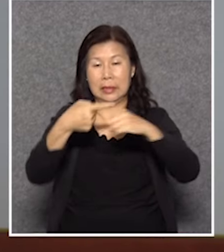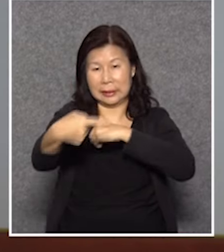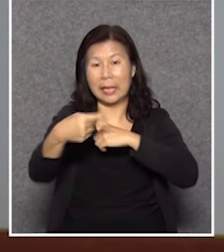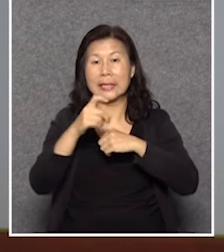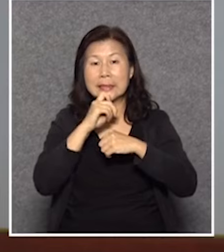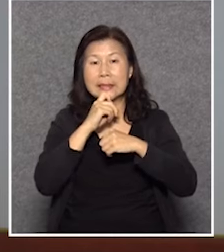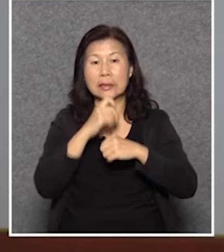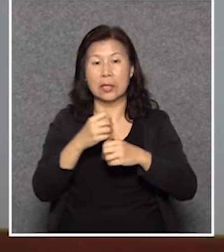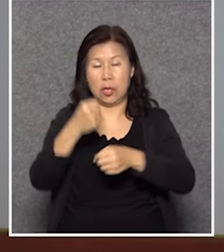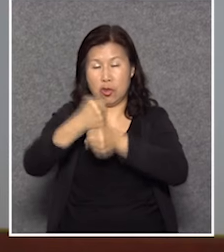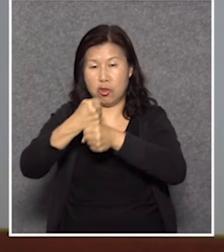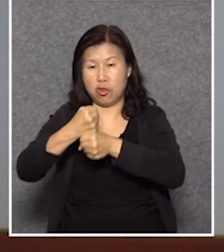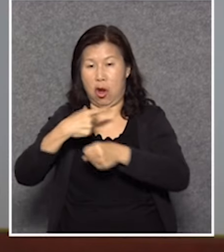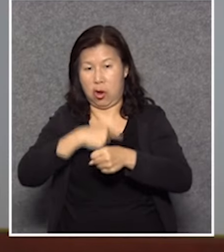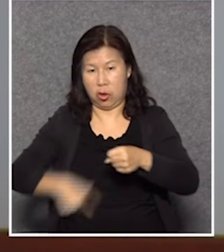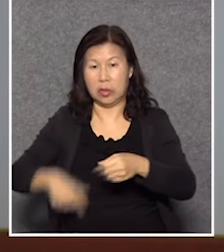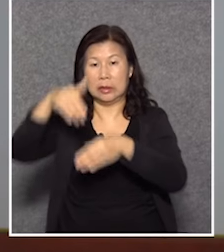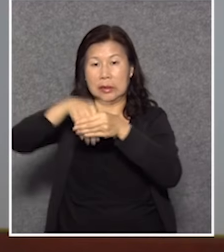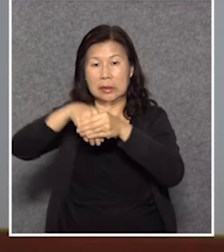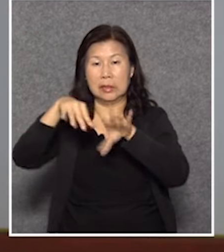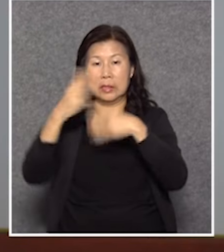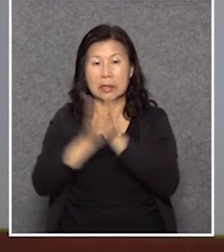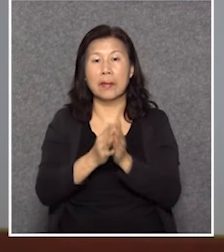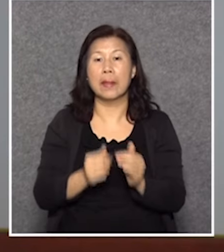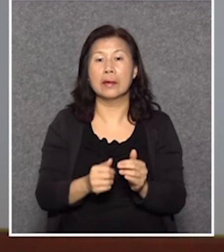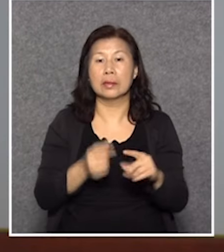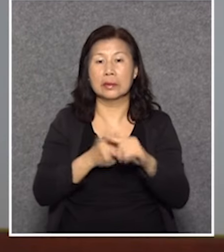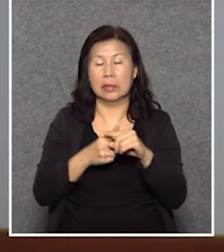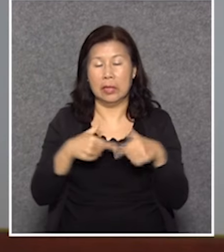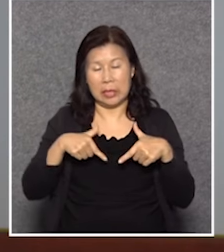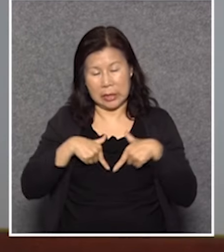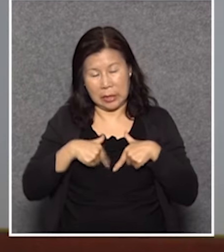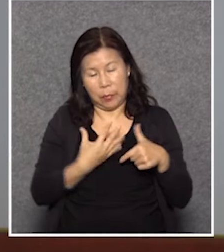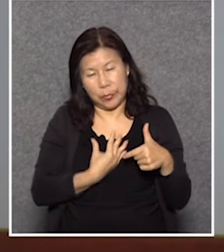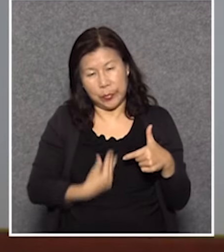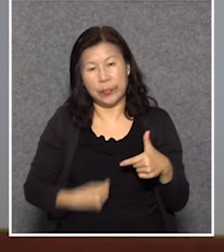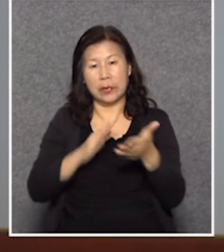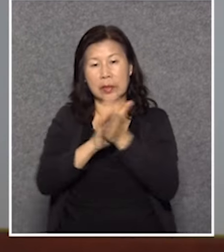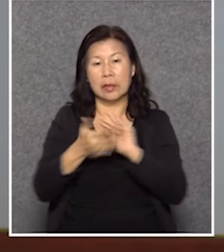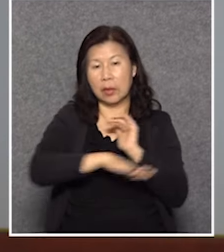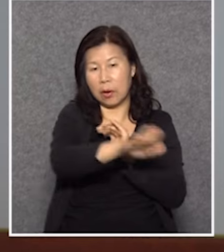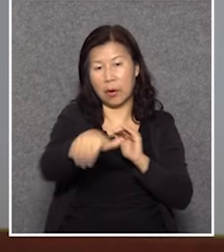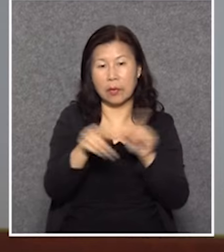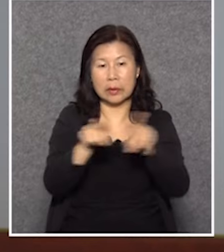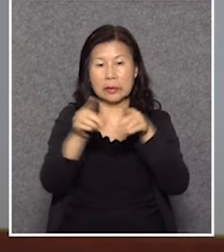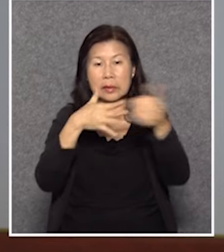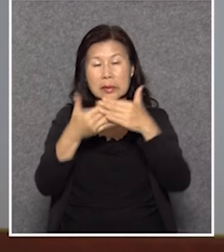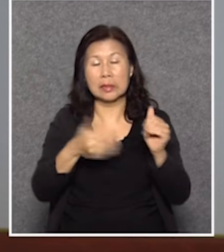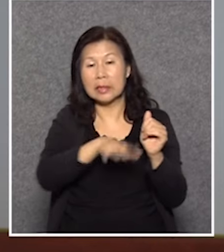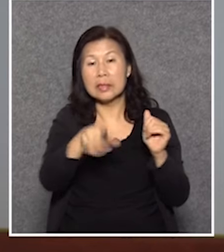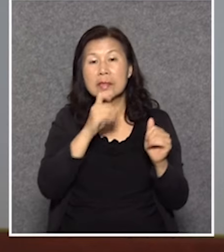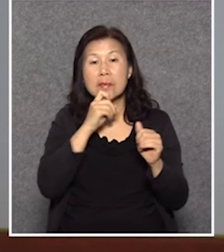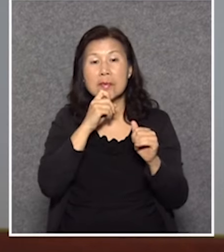能团体选举，佢举咗一个几令人心酸嘅故事啊。佢各位同事，你们曾经有过下